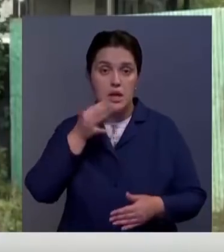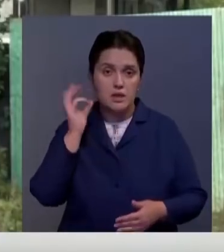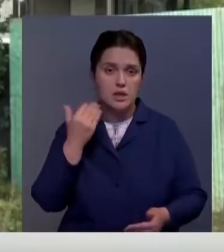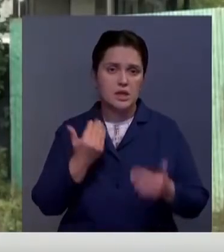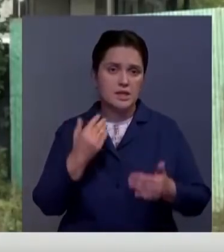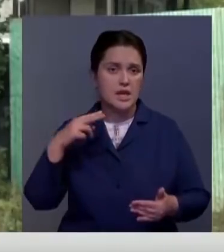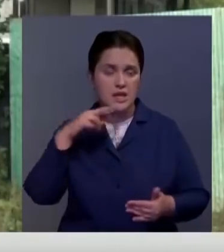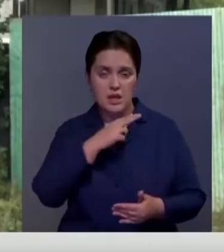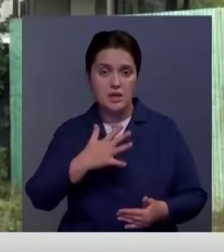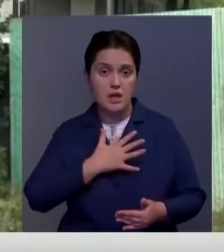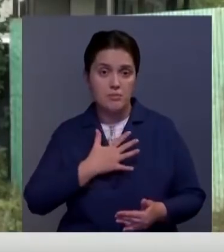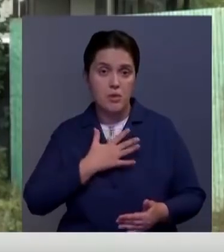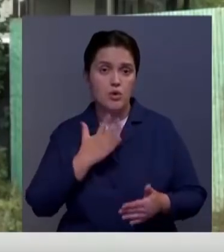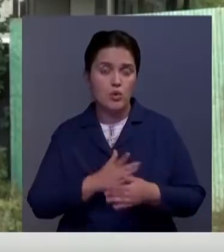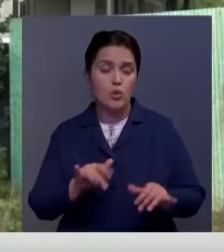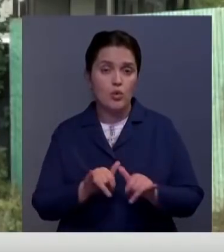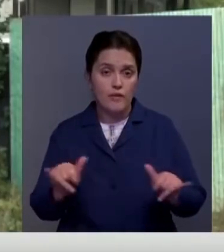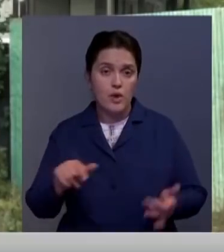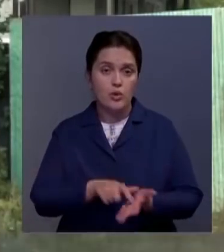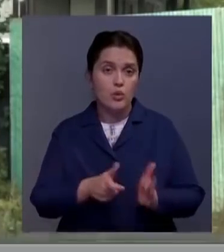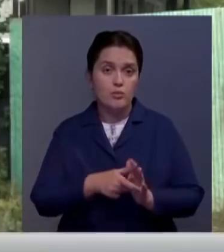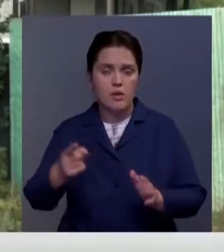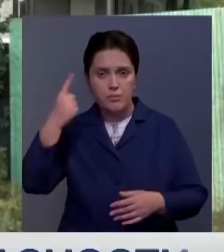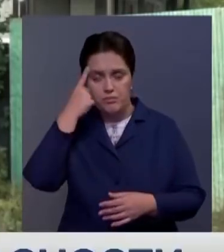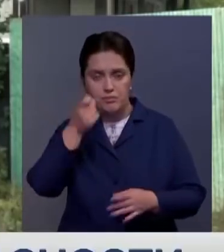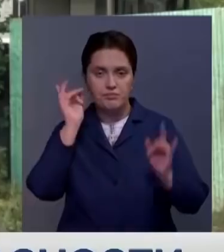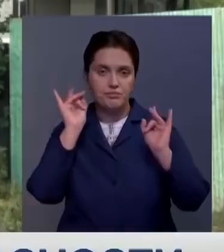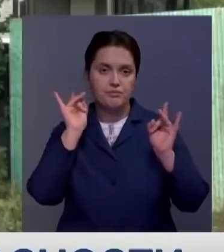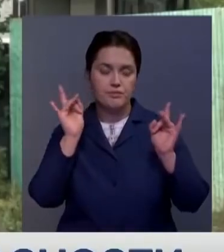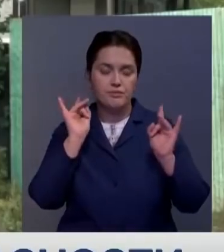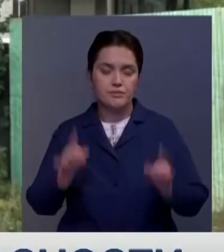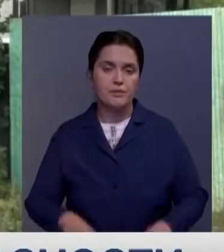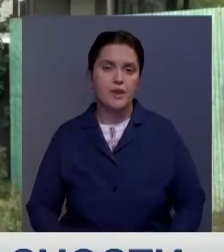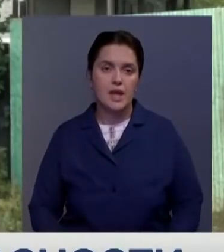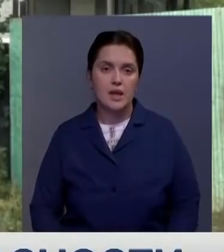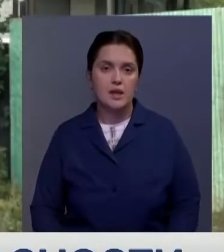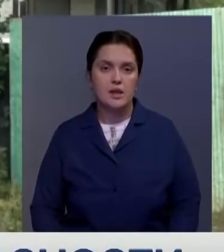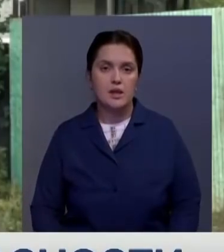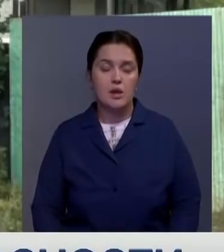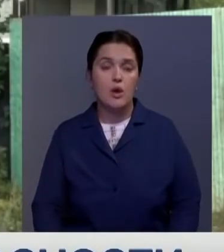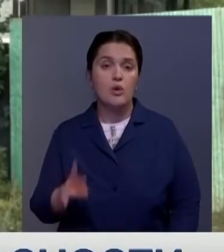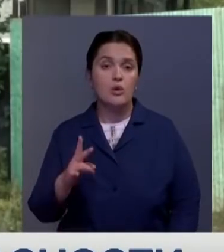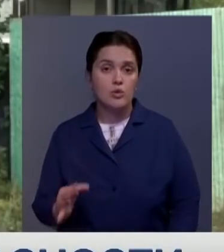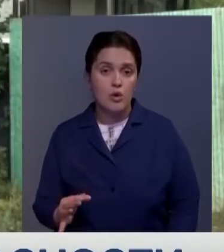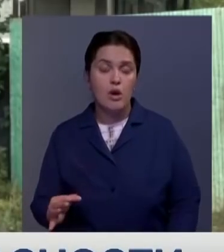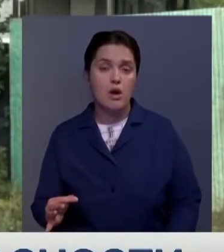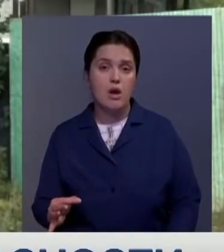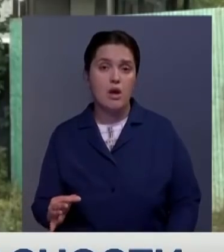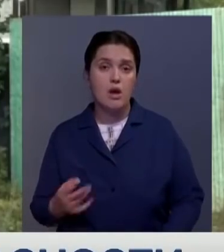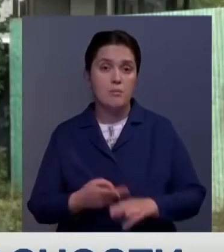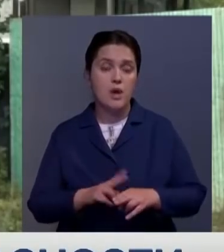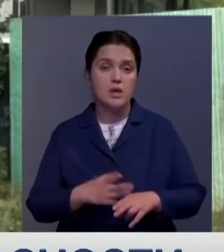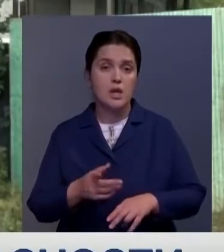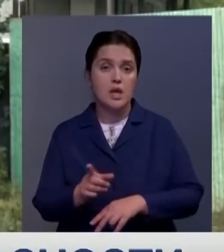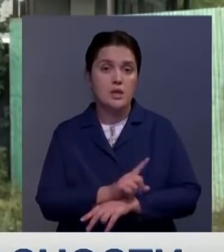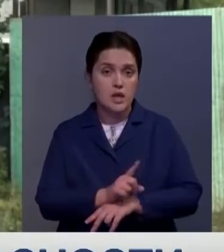если концентрация угарного газа превышает в комнате, допустим, он подает соответствующий сигнал. Вот. Но опять же, эти датчики не